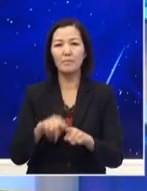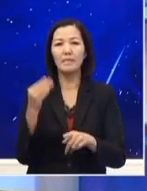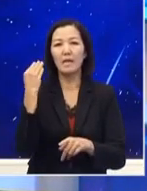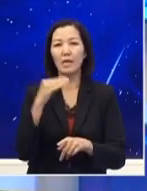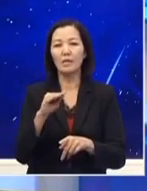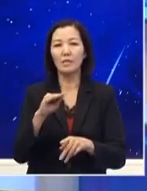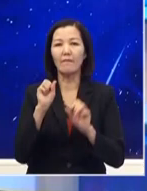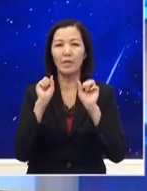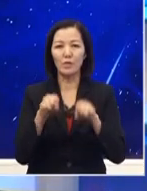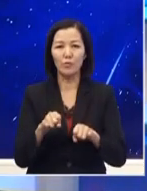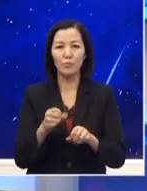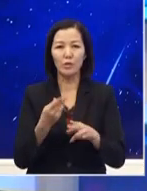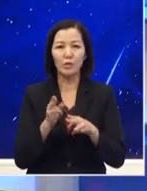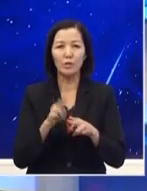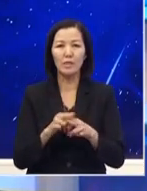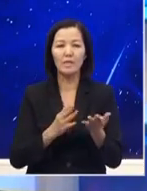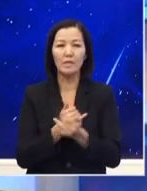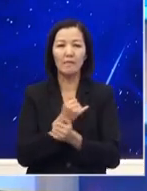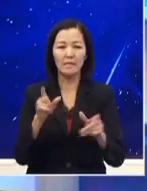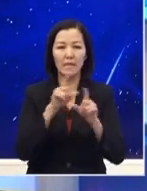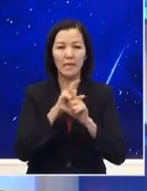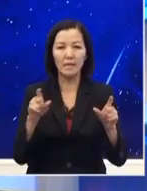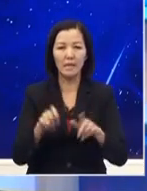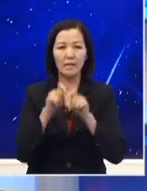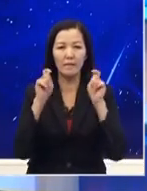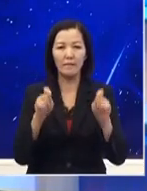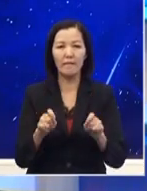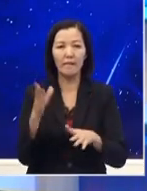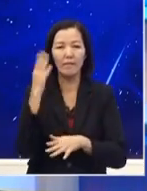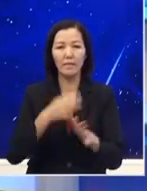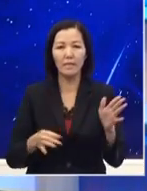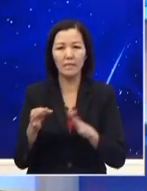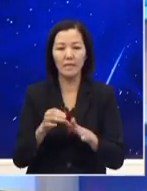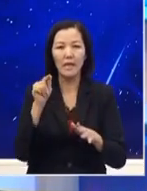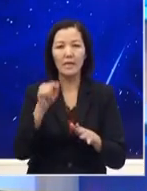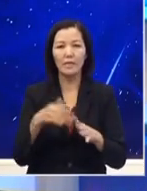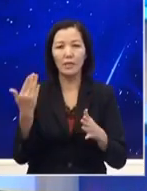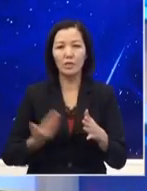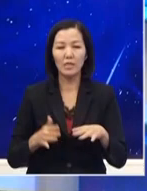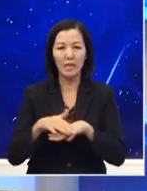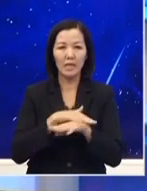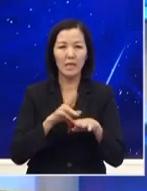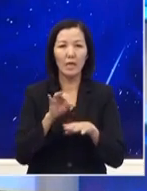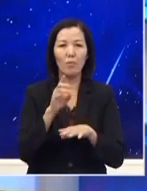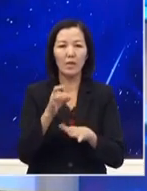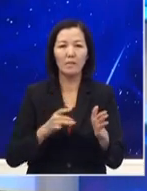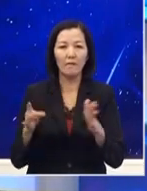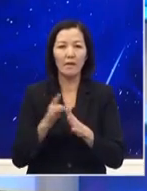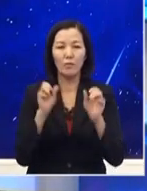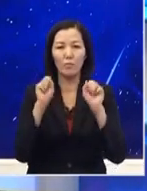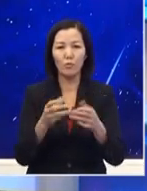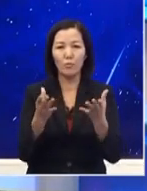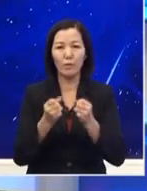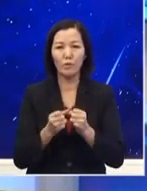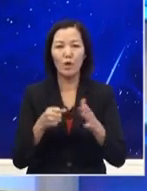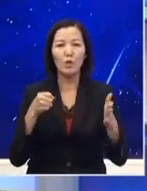Быстрота, качество, доступность. Еще один сервисный акимат распахнул свои двери в Алматинской области. Здесь жители Кербулакского района могут